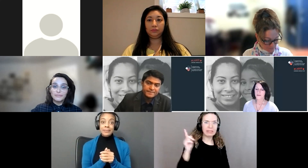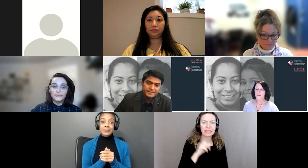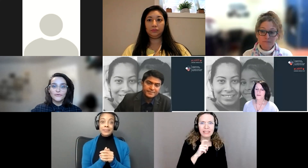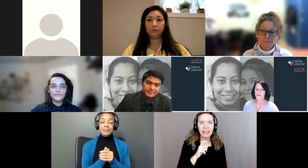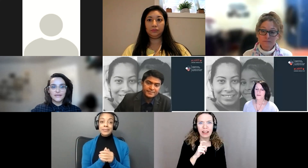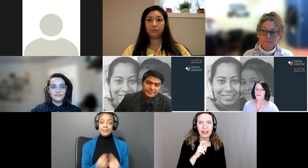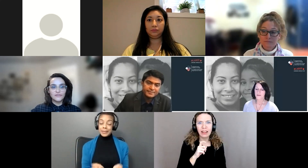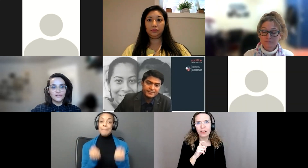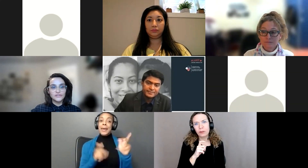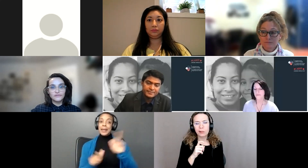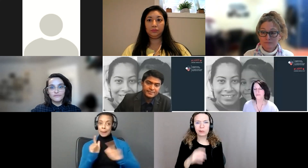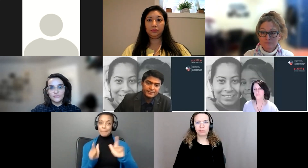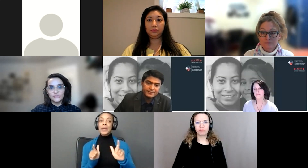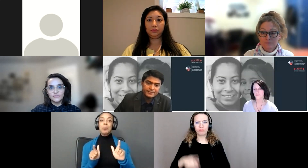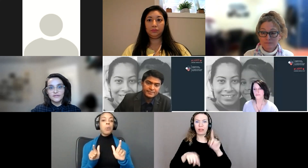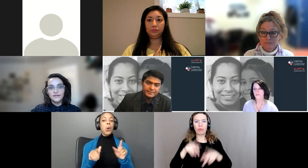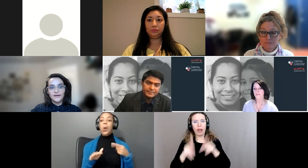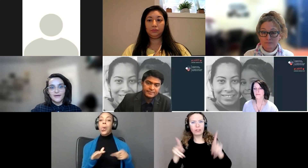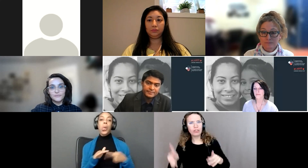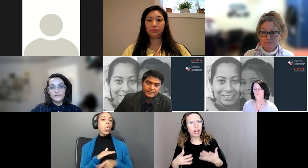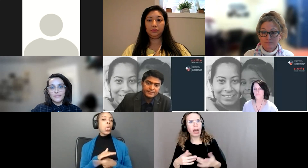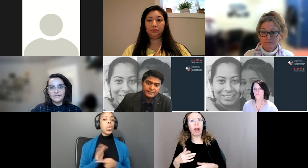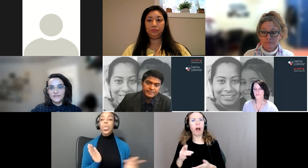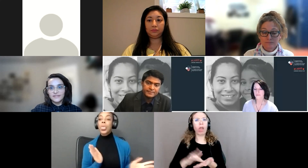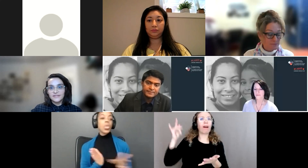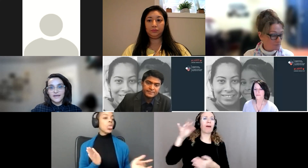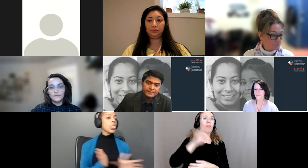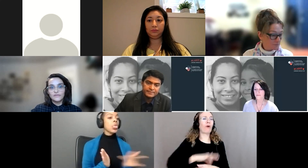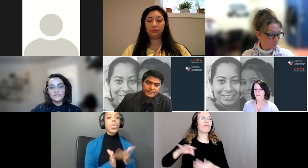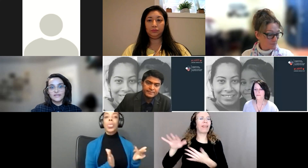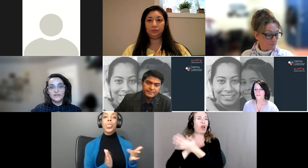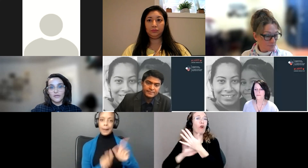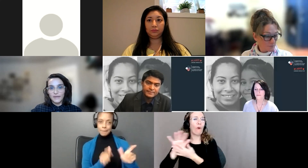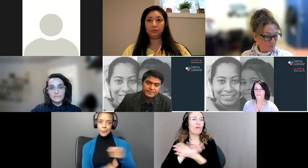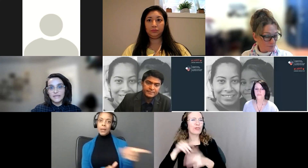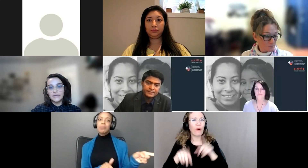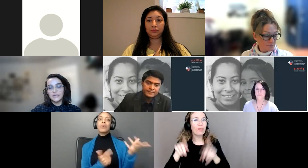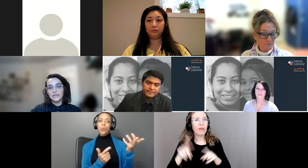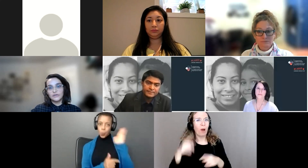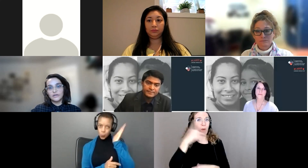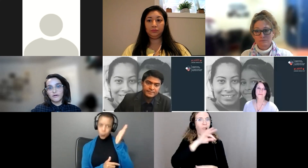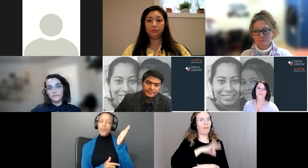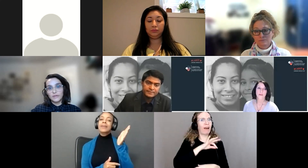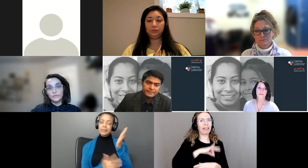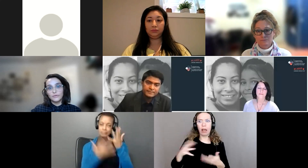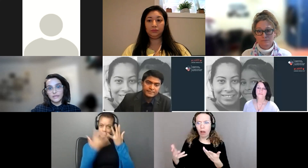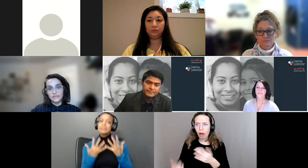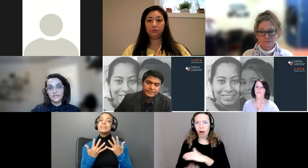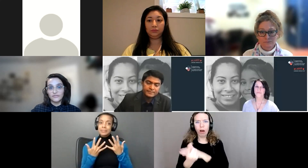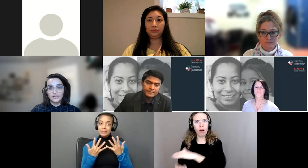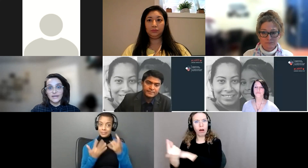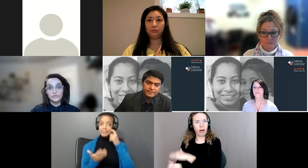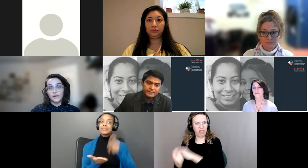Bon, il y a des gens qui ne sont pas corrects, qui prennent avantage de la confusion pour leurs bienfaits et on a vu plusieurs